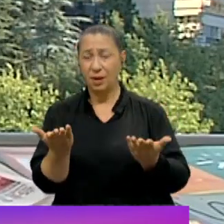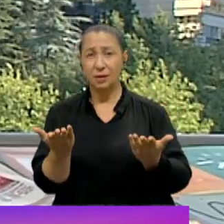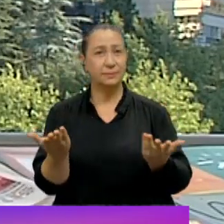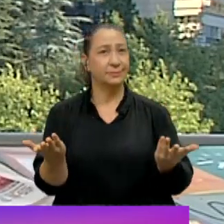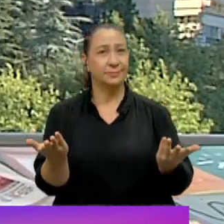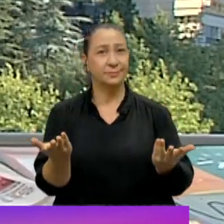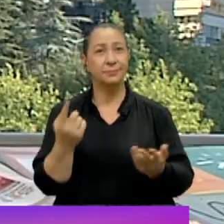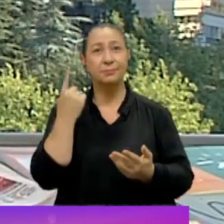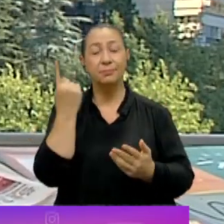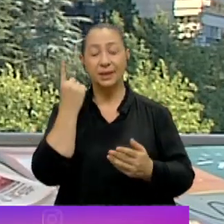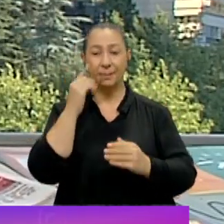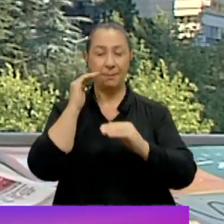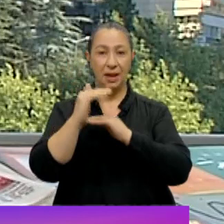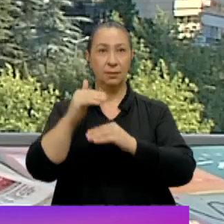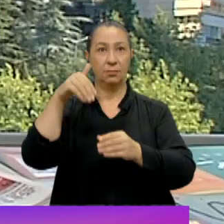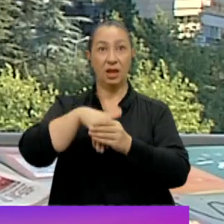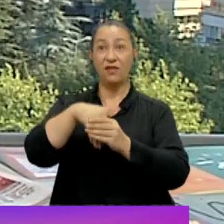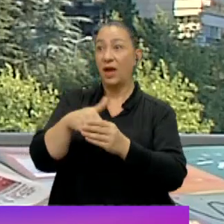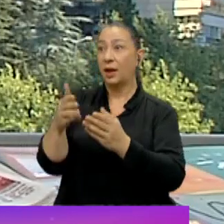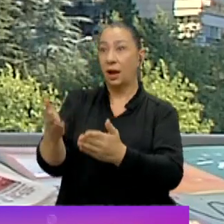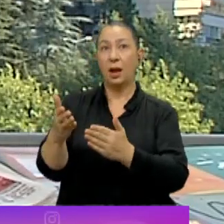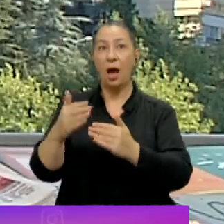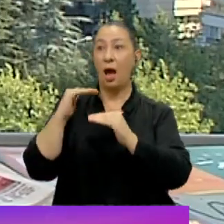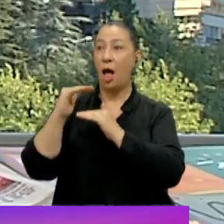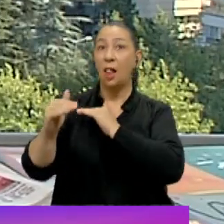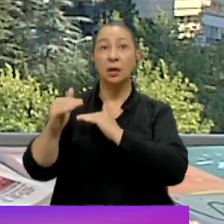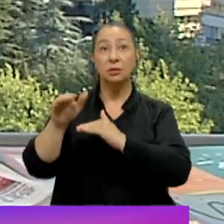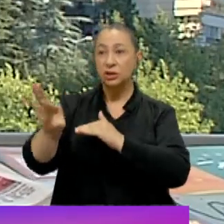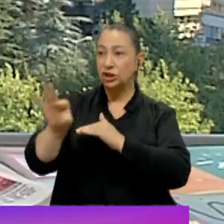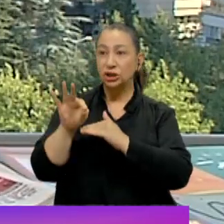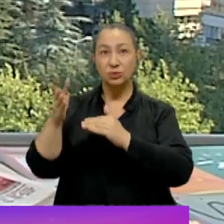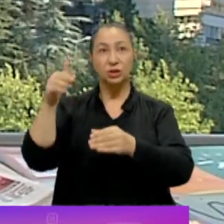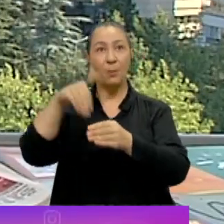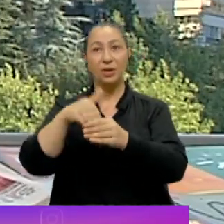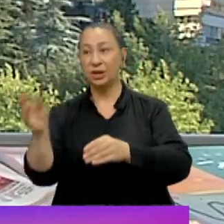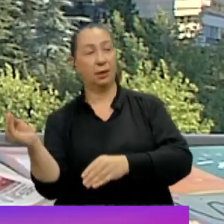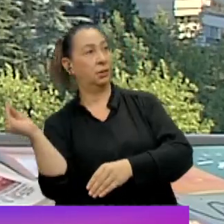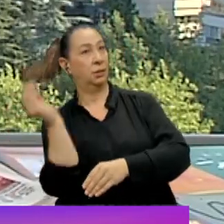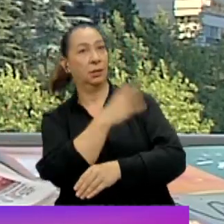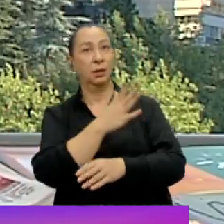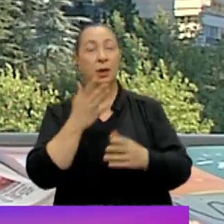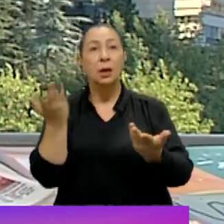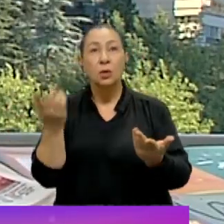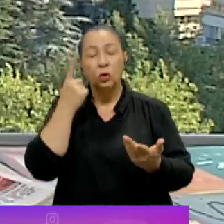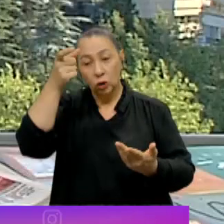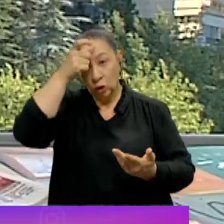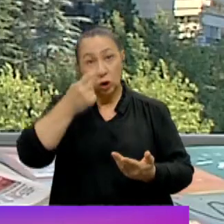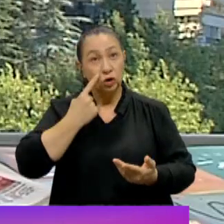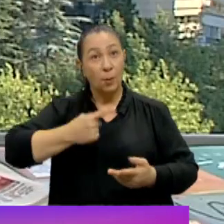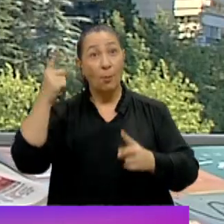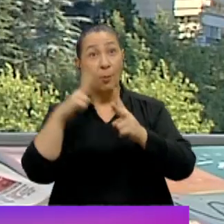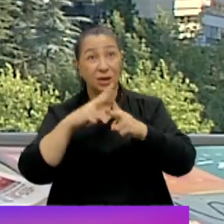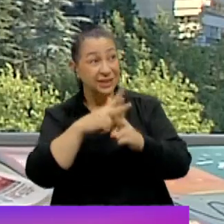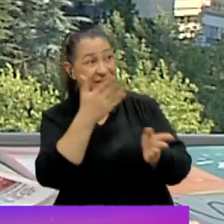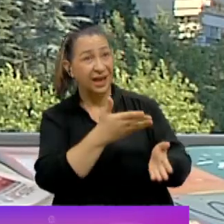Ve bir milletin vekili, halk tarafından seçilmiş kişi, meclise yollanmış kişi, Türkiye Cumhuriyeti'nin